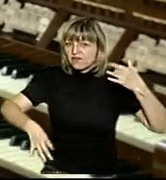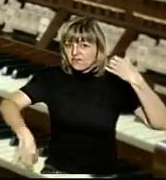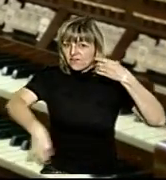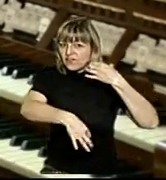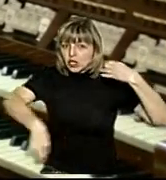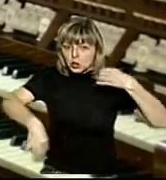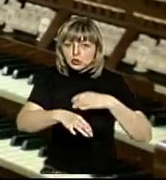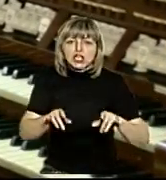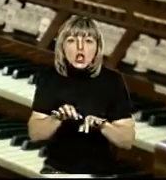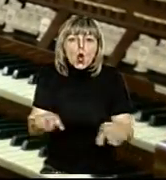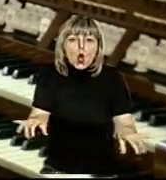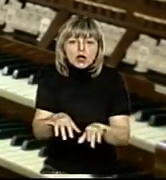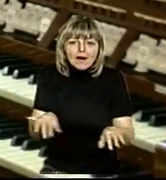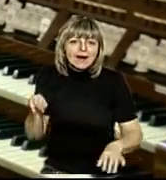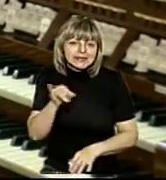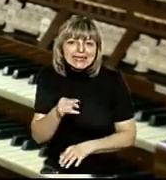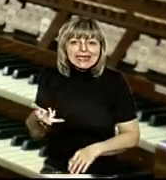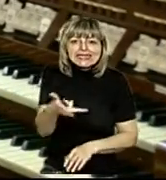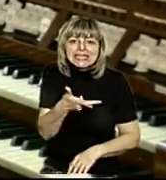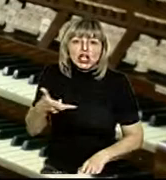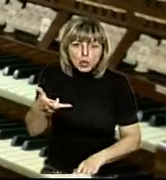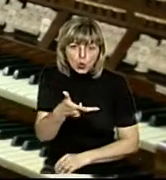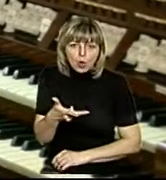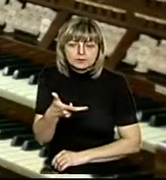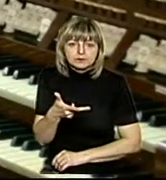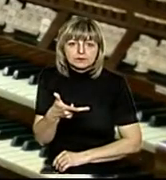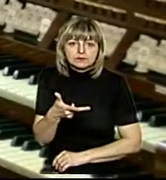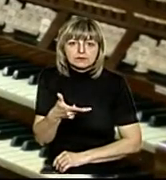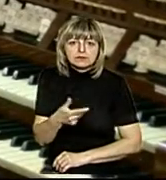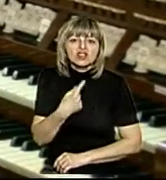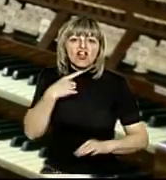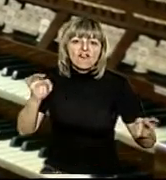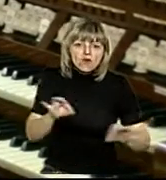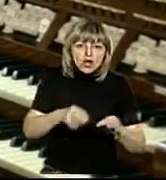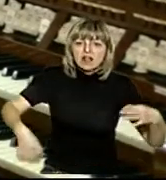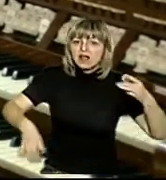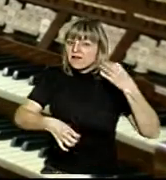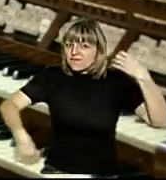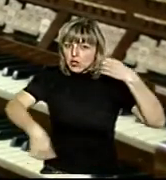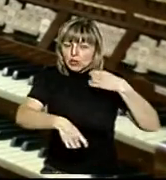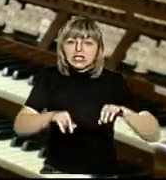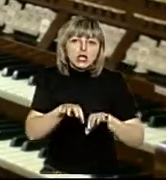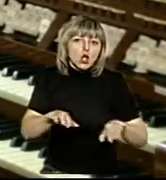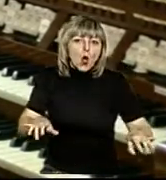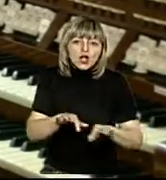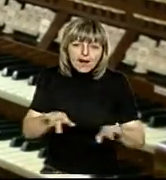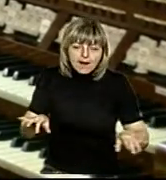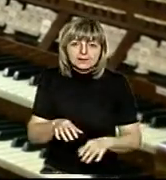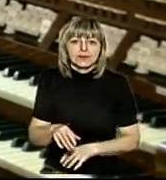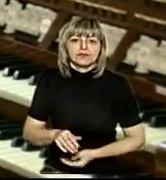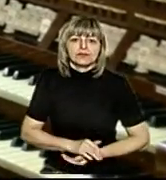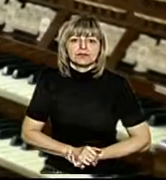віолончель – орган і тріо – вокал, віолончель і орган.